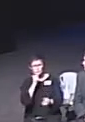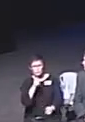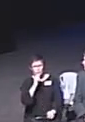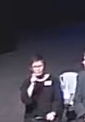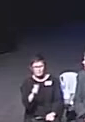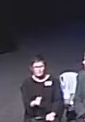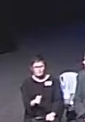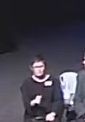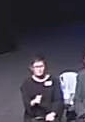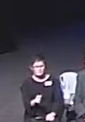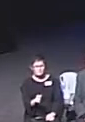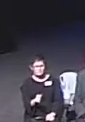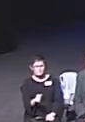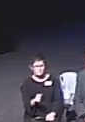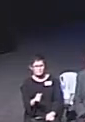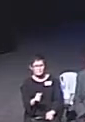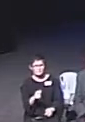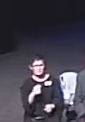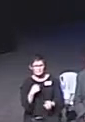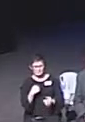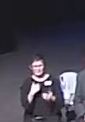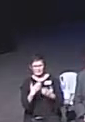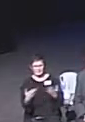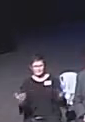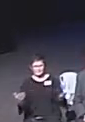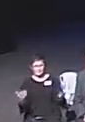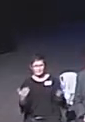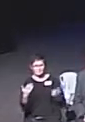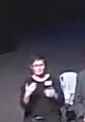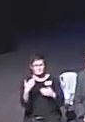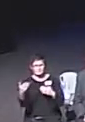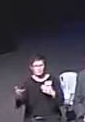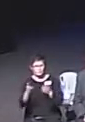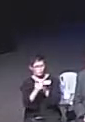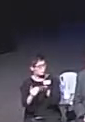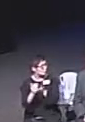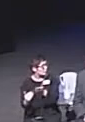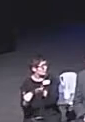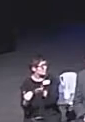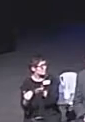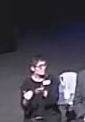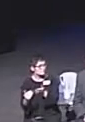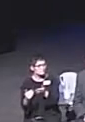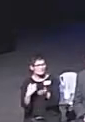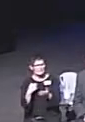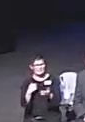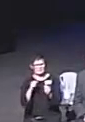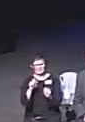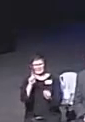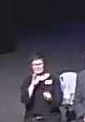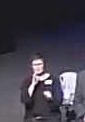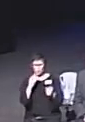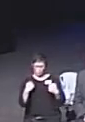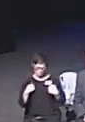juontaja. Tai nyt tää, joka esittelee teille nämä seuraavat osuudet. Ja mun pitää kertoa vähän